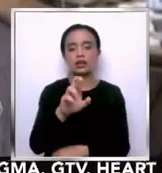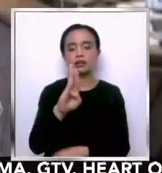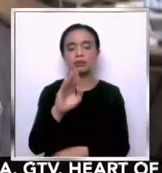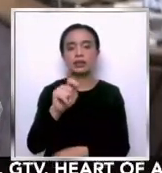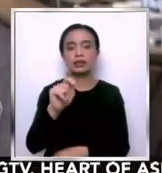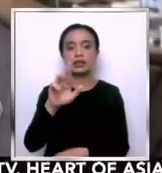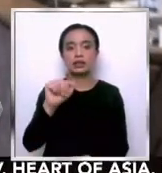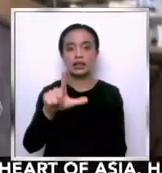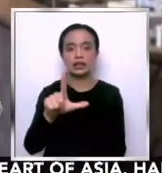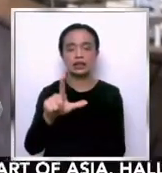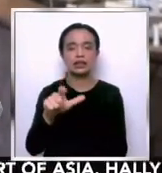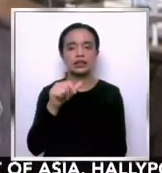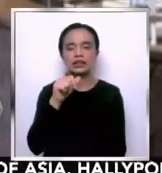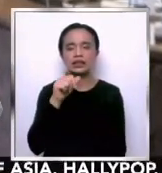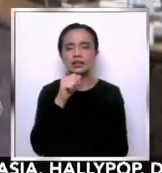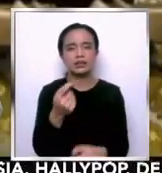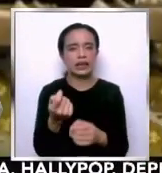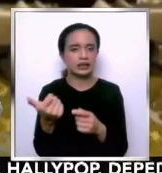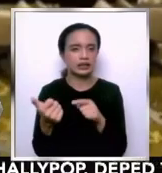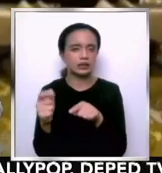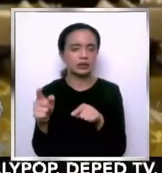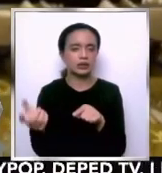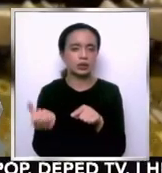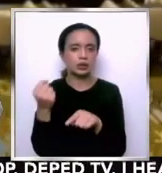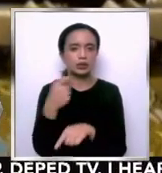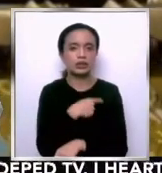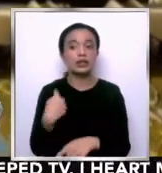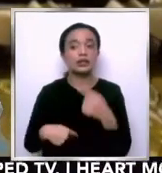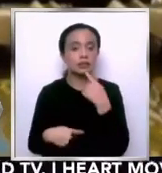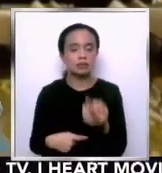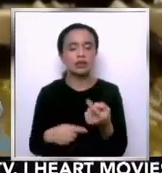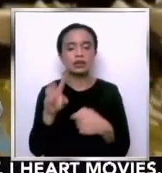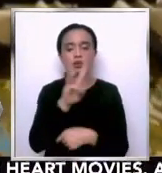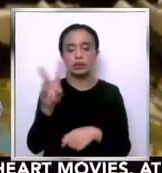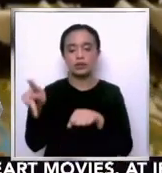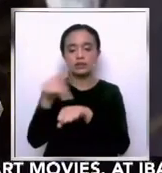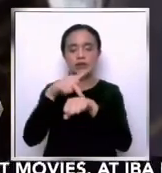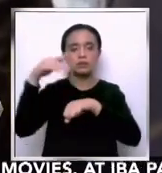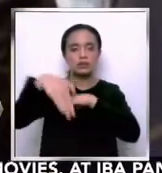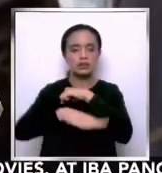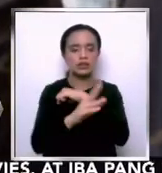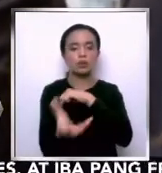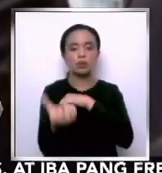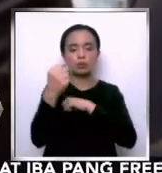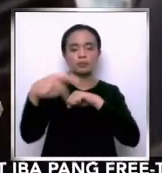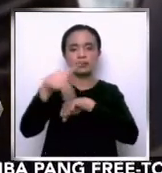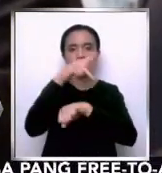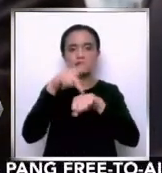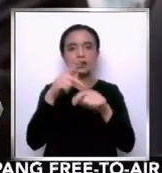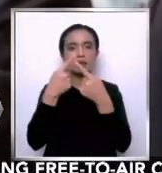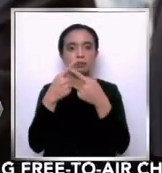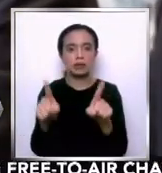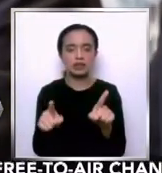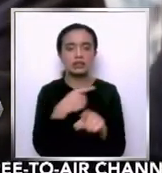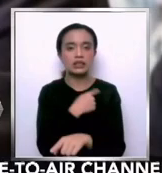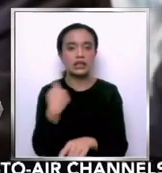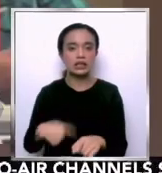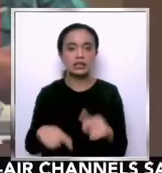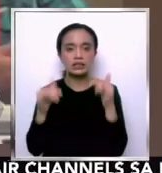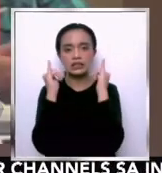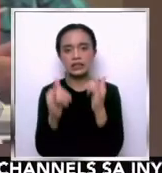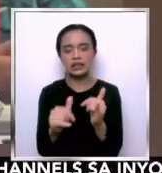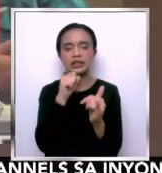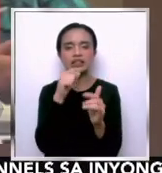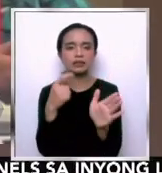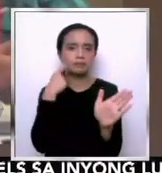China at sinabing sa Pilipinas ang West Philippine Sea, pero hindi ito kinikilala hanggang ngayon ng China.